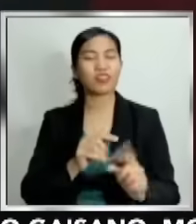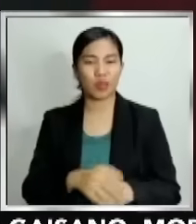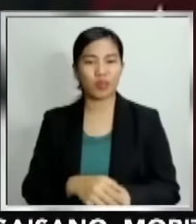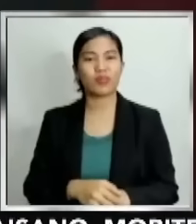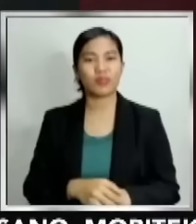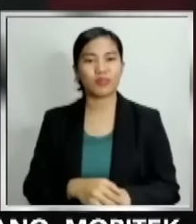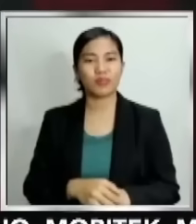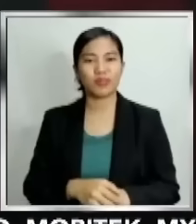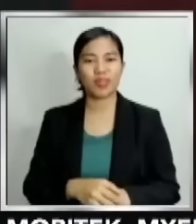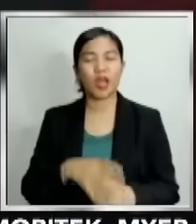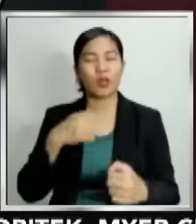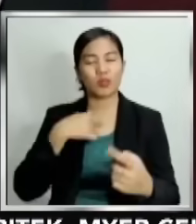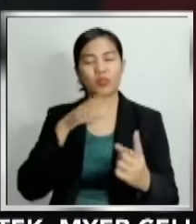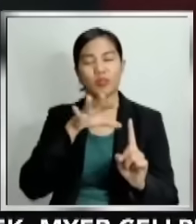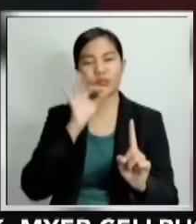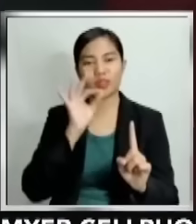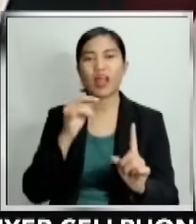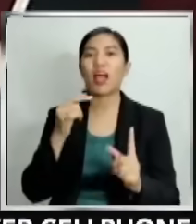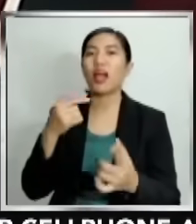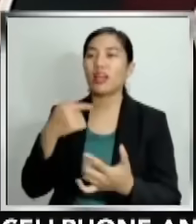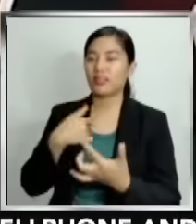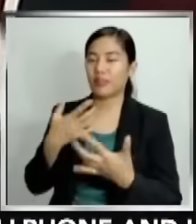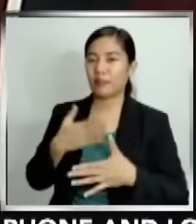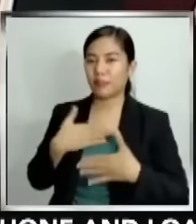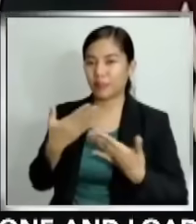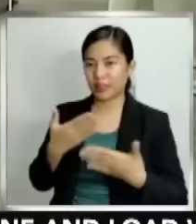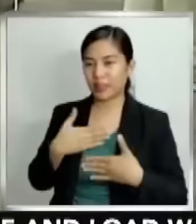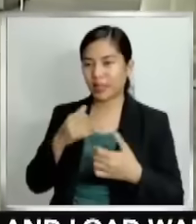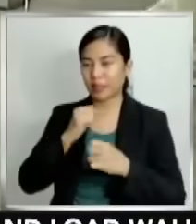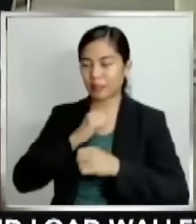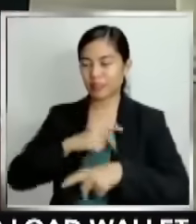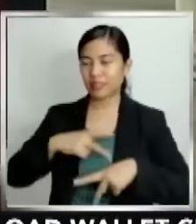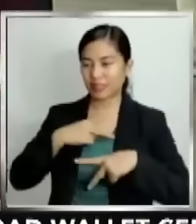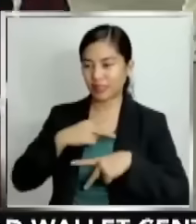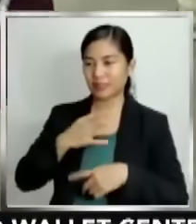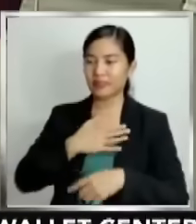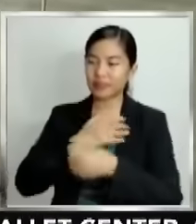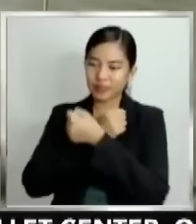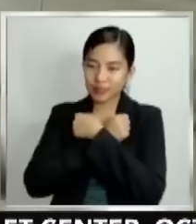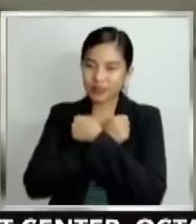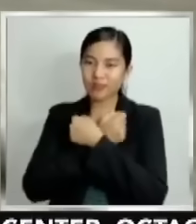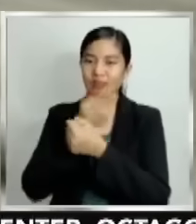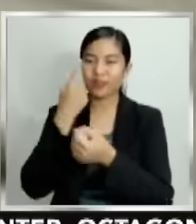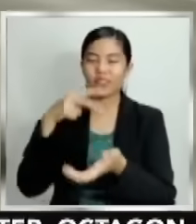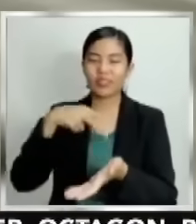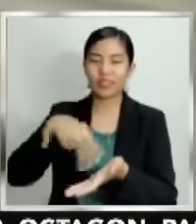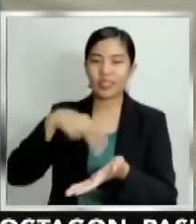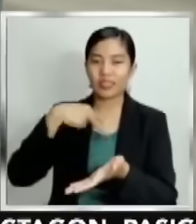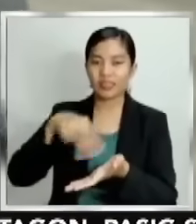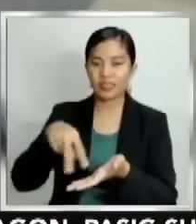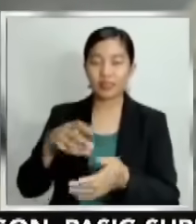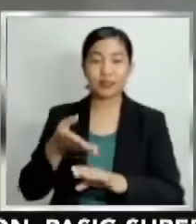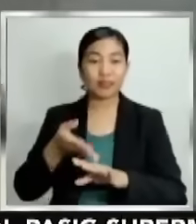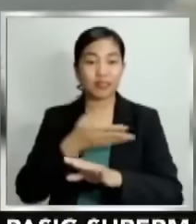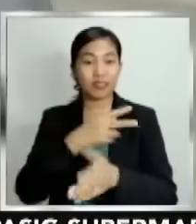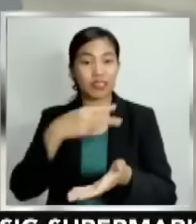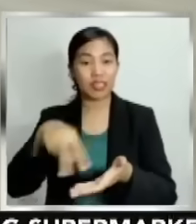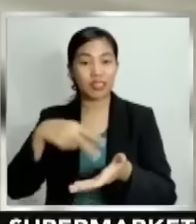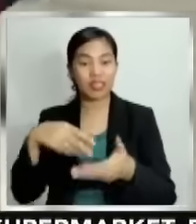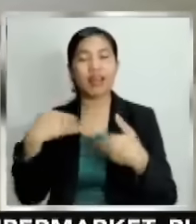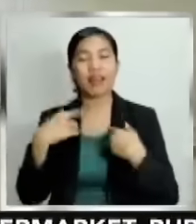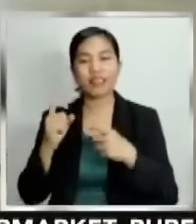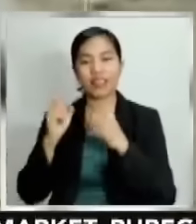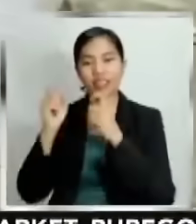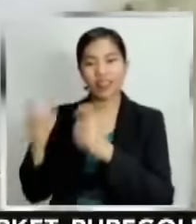kasi na-appreciate po ni Ate Marian po yung passion ko po sa pagsasayaw. Bago magsayaw together, may iniabot ding regalo si Marian kay